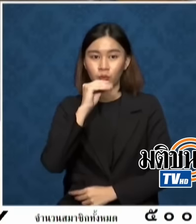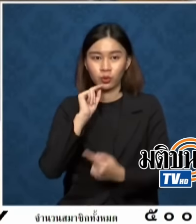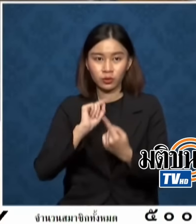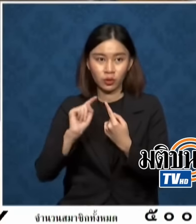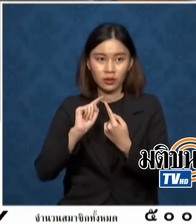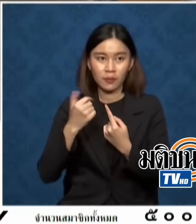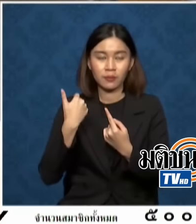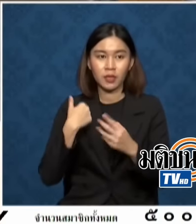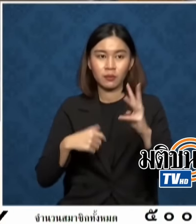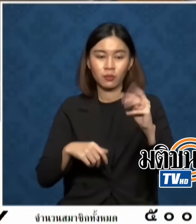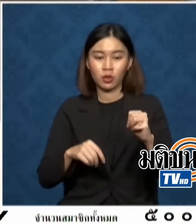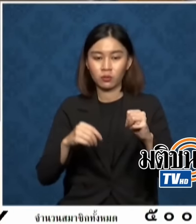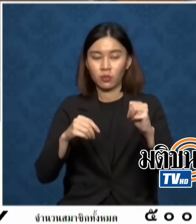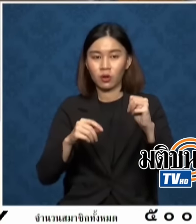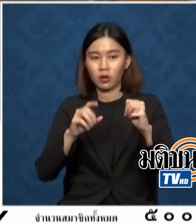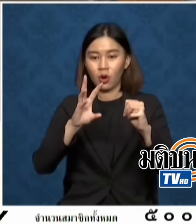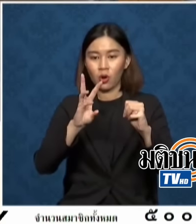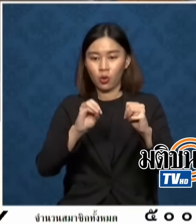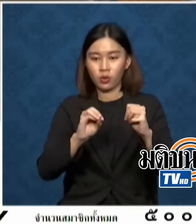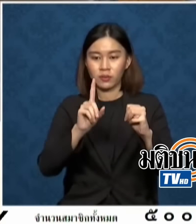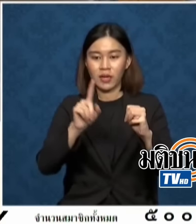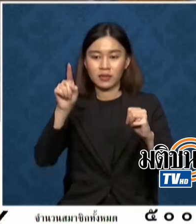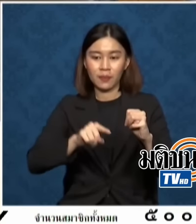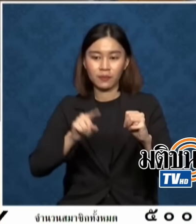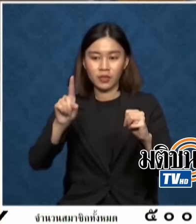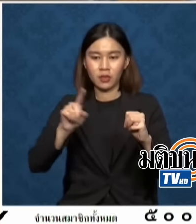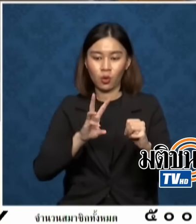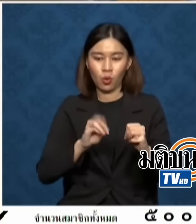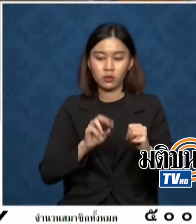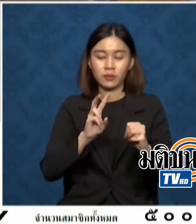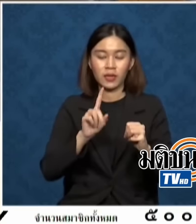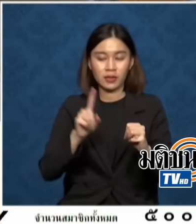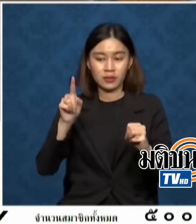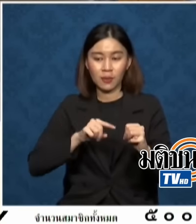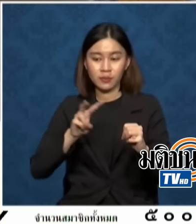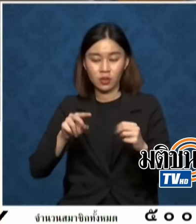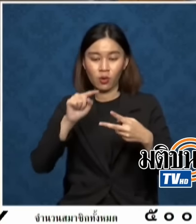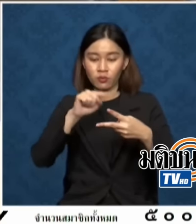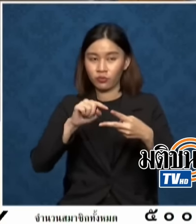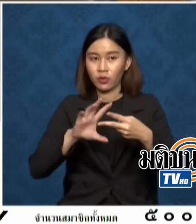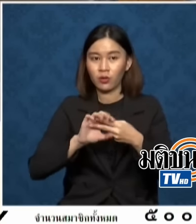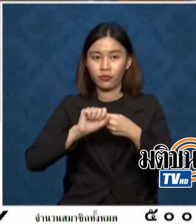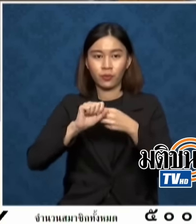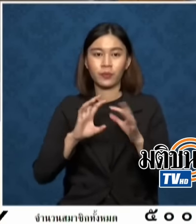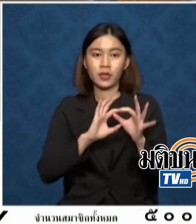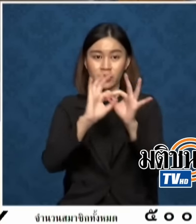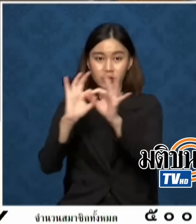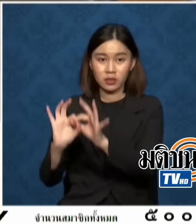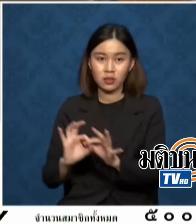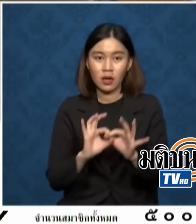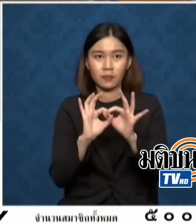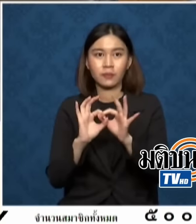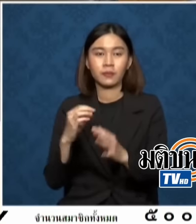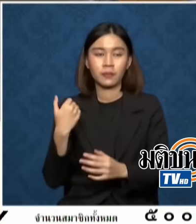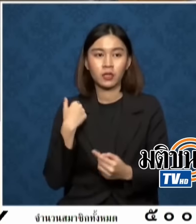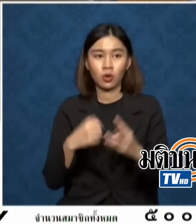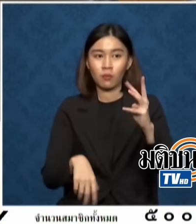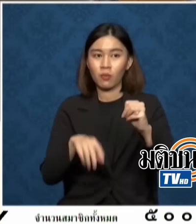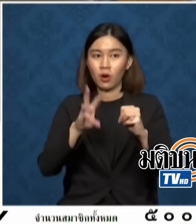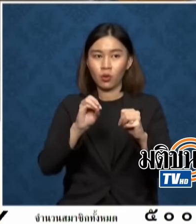ทั้ง2มาตรารวมกันนะคะมาตรา 61/1 กับมาตรา 61/2 ซึ่งมีความเชื่อมโยงกันมาตร